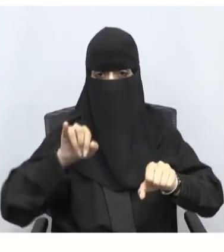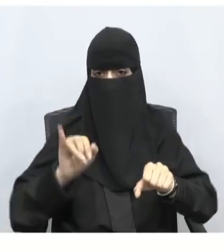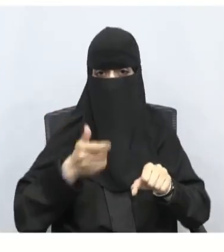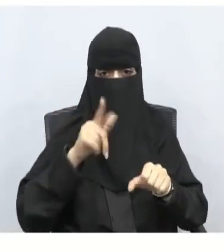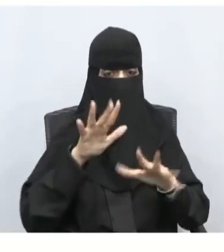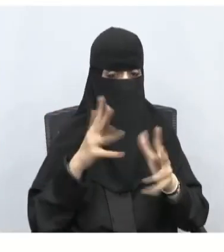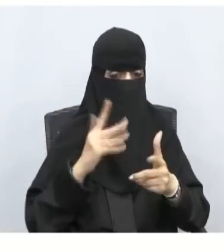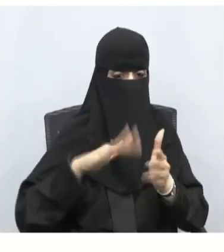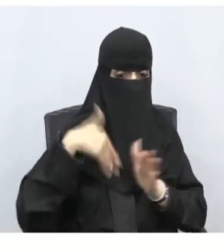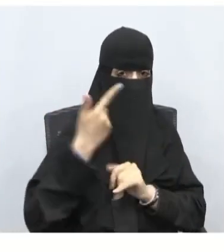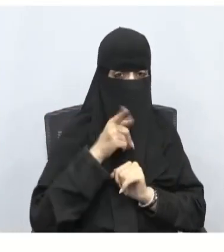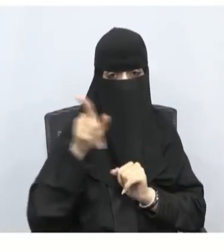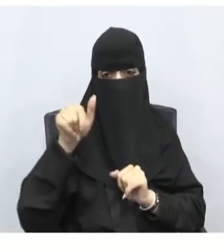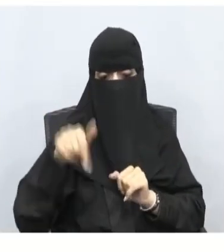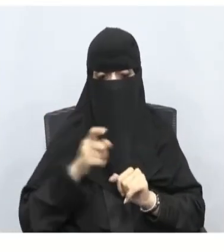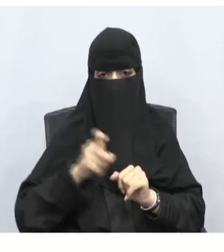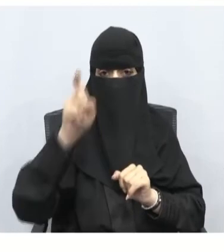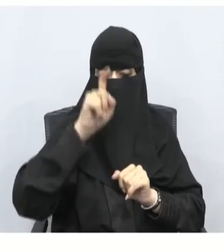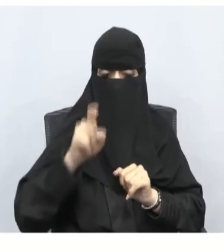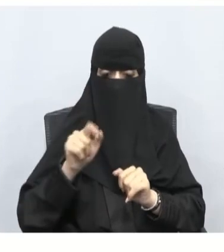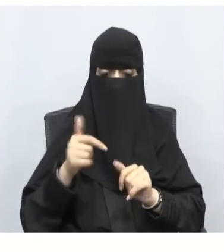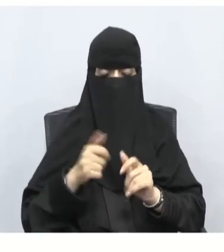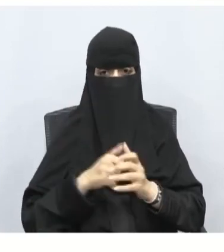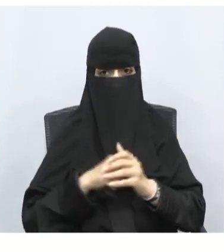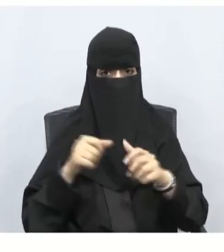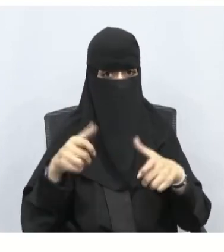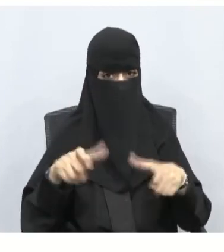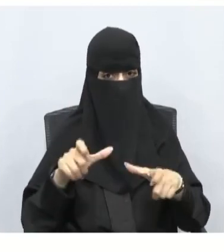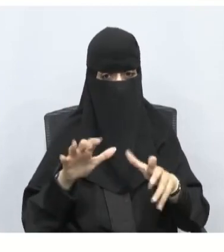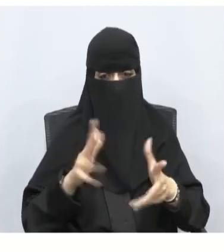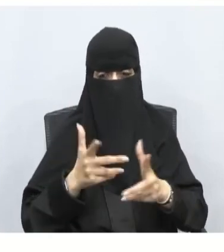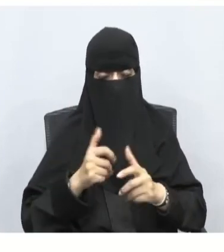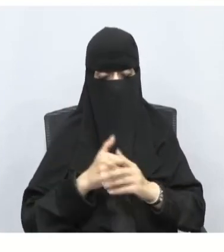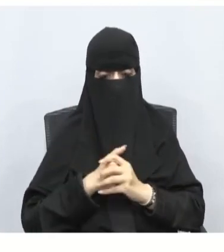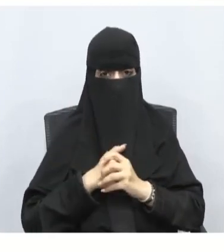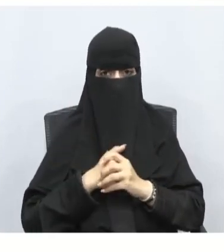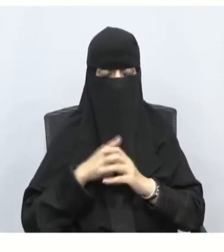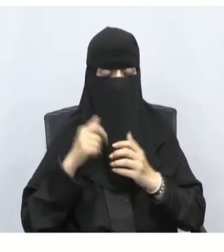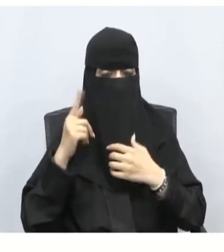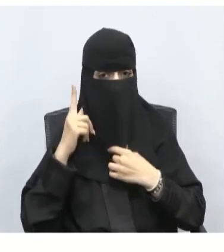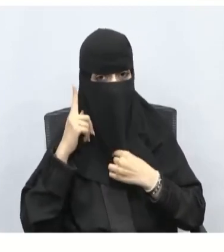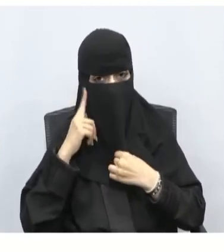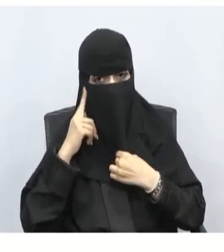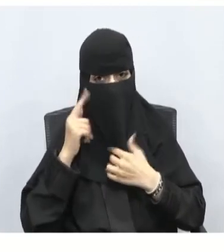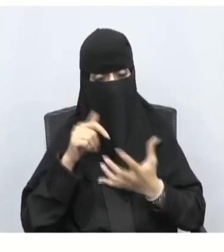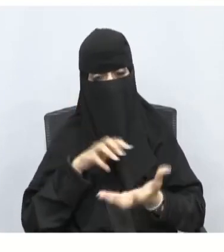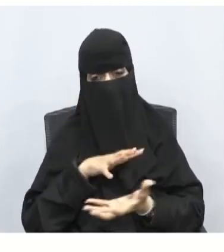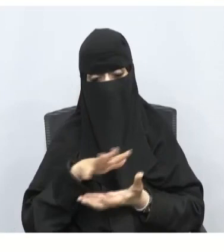أكثر من 120 ديسبل كصوت الدراجة النارية، ماذا سيحدث؟